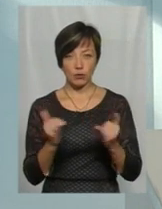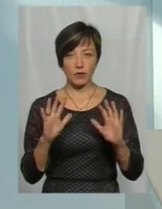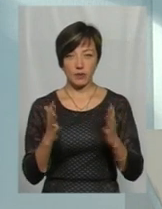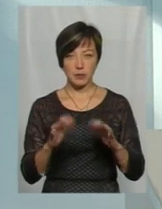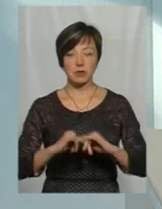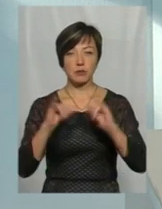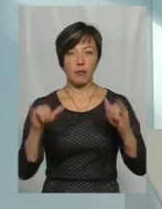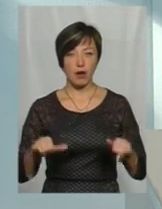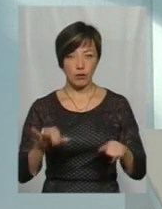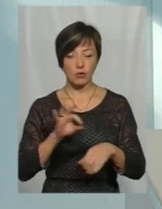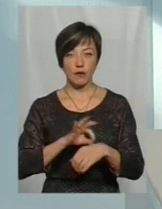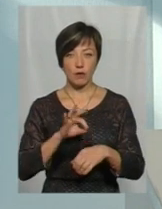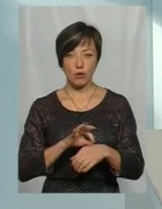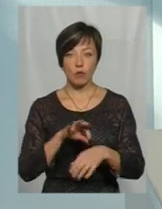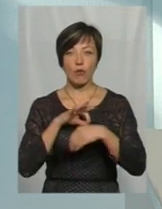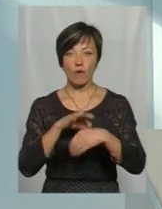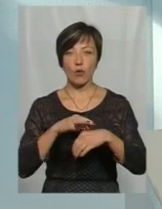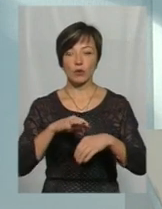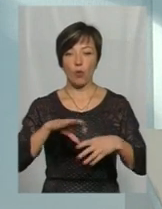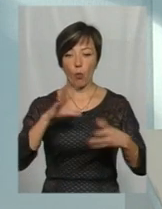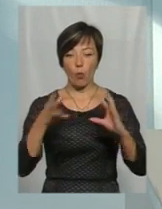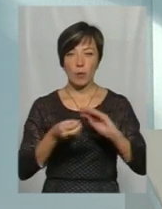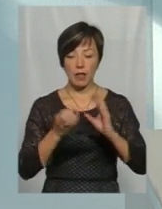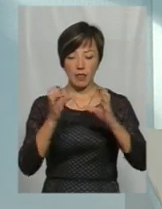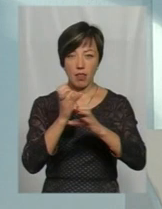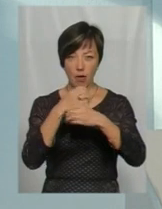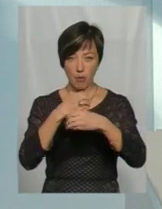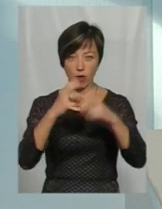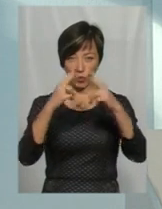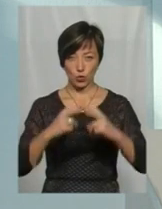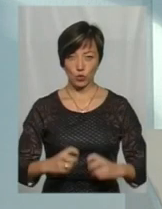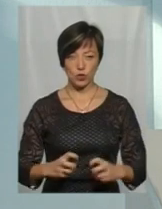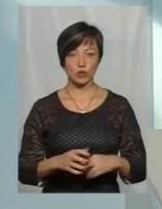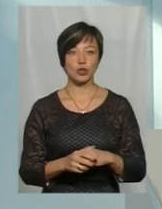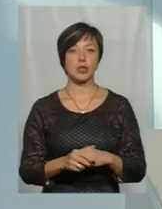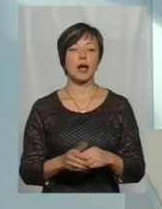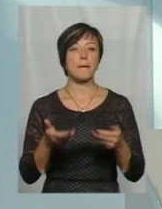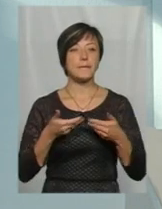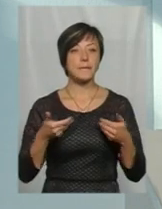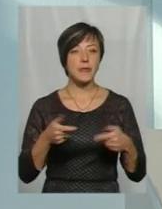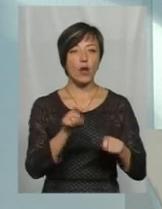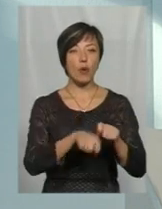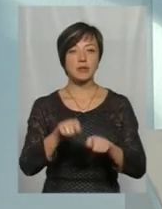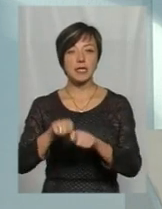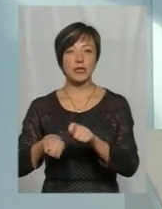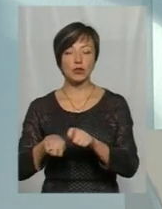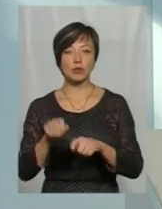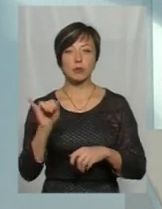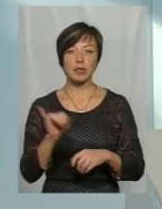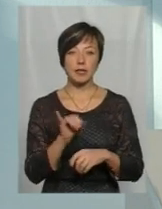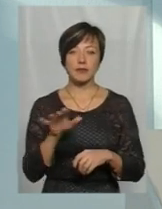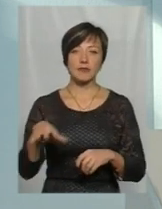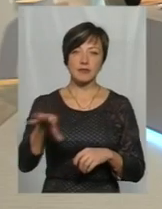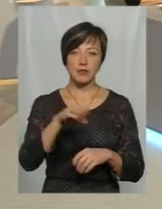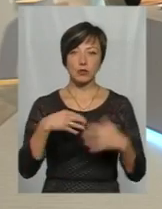випадку спалаху, значить, проводять комплекс лабораторних досліджень. Ми обстежуємо і